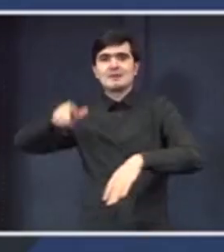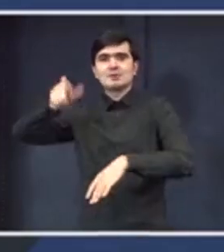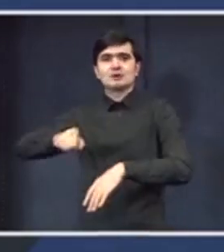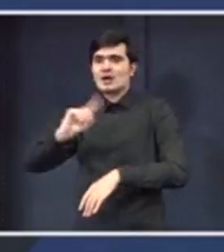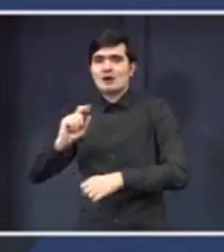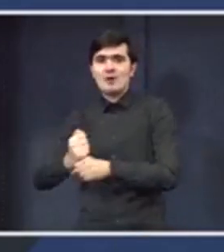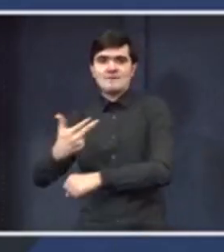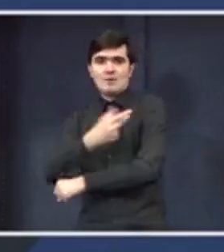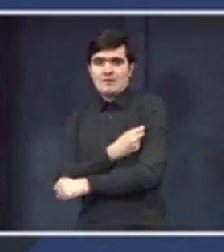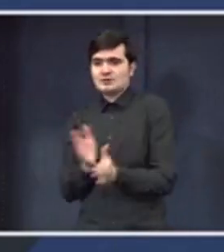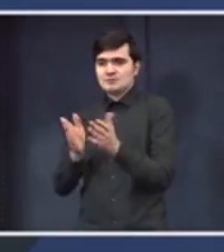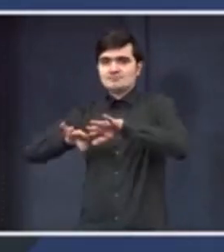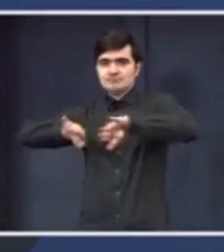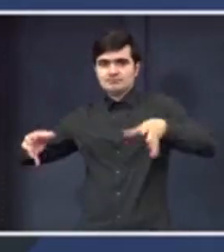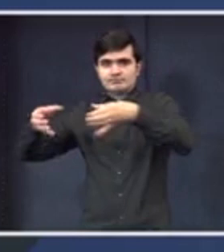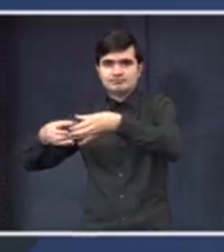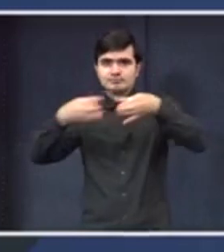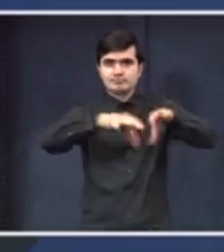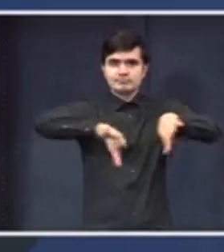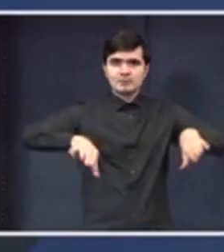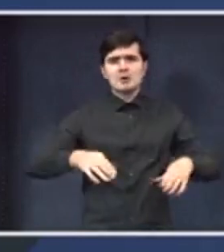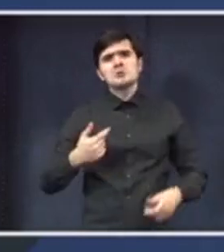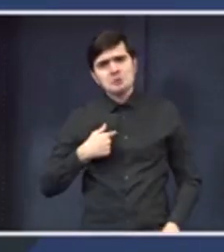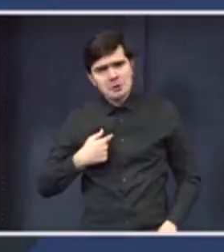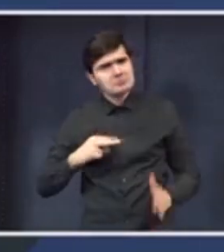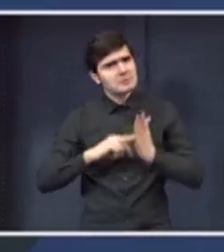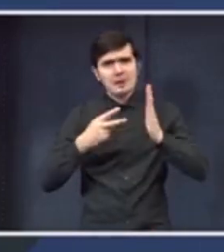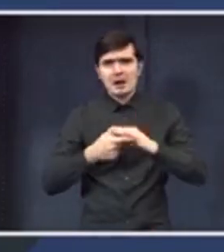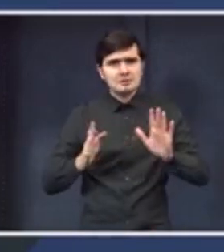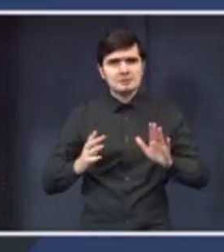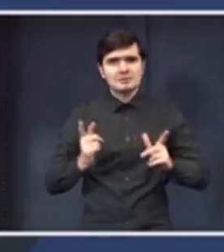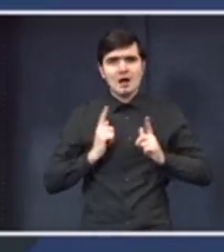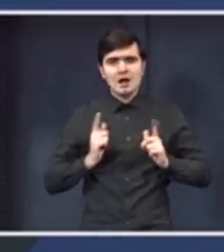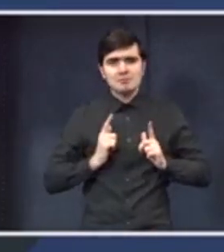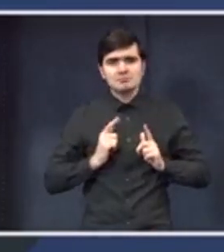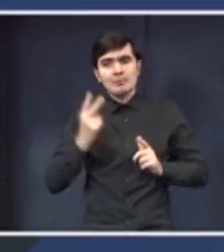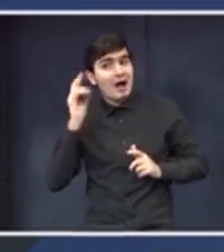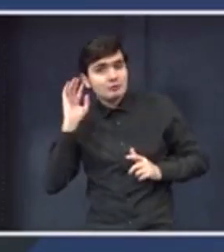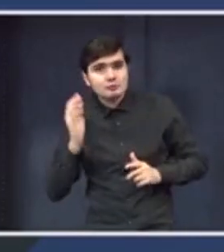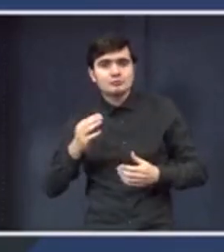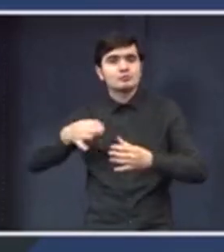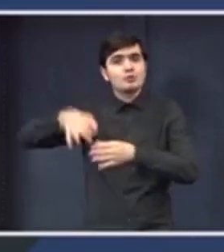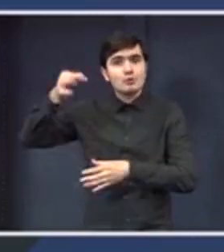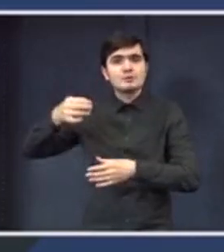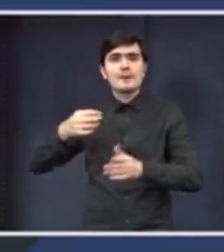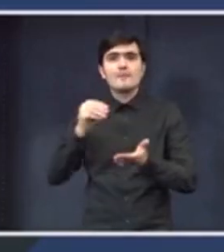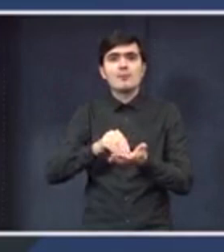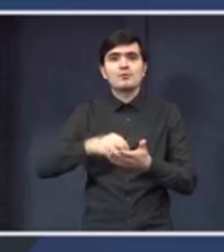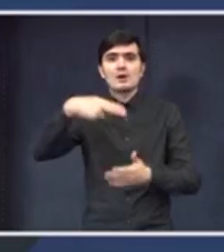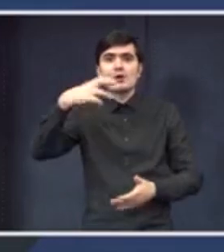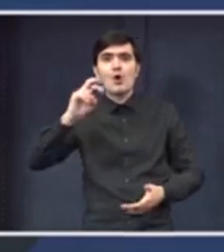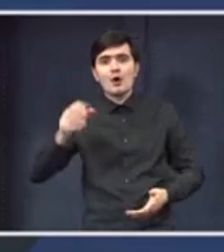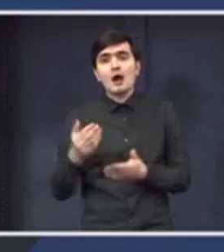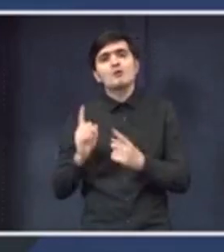vaccinate? Deci eu sunt gata să ascult soluțiile și din partea Hora. Vedem, ne vedem cu ei, vom discuta. Asta este rolul